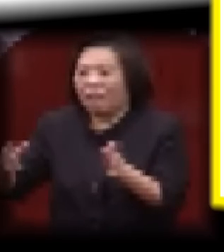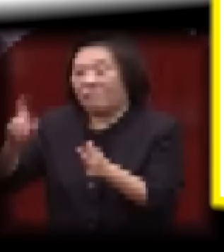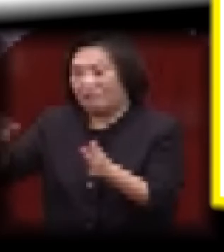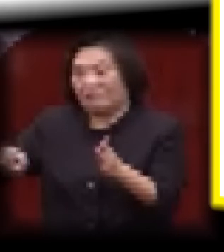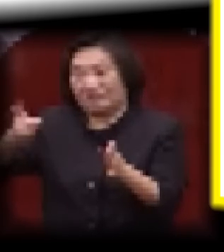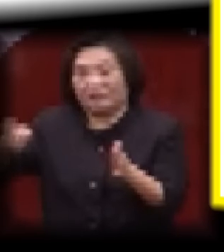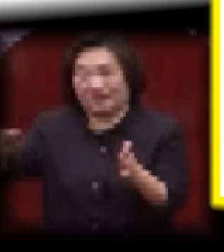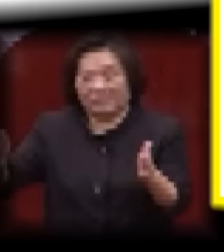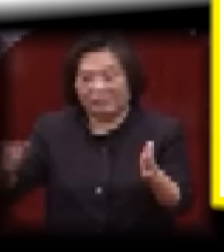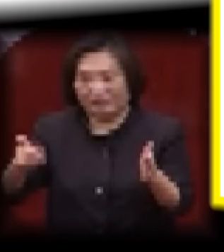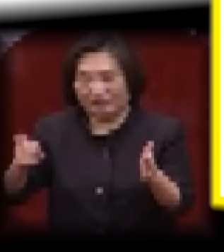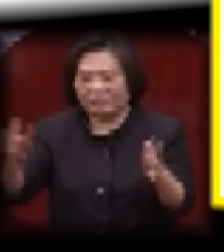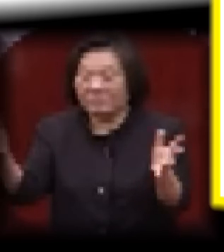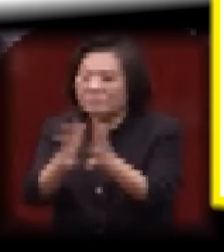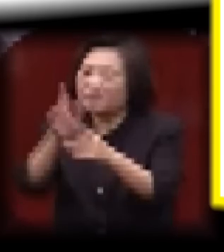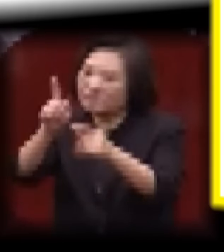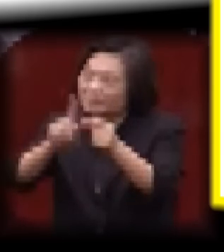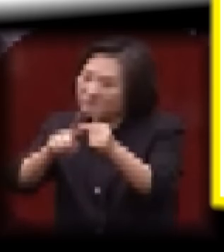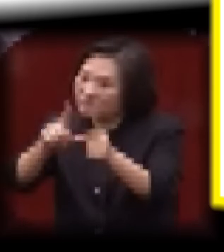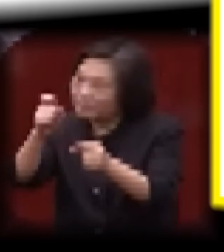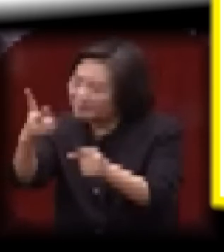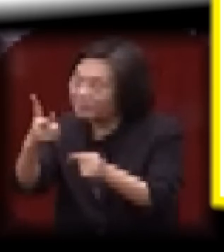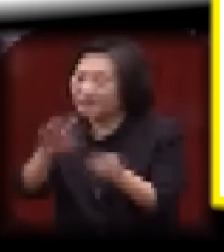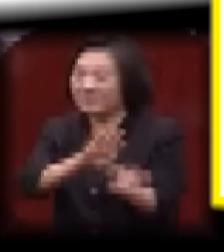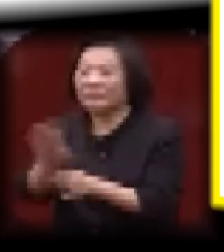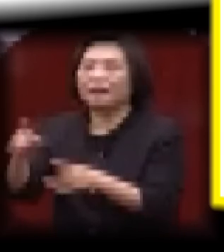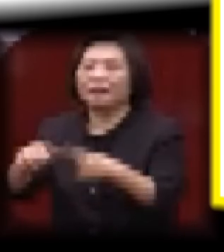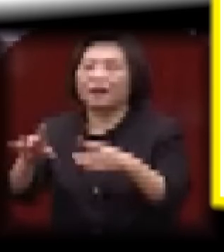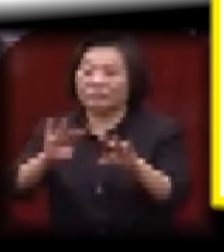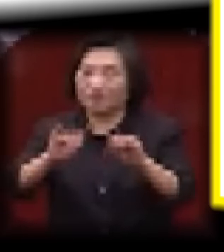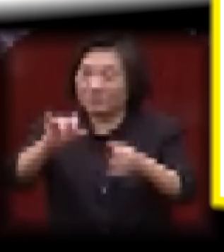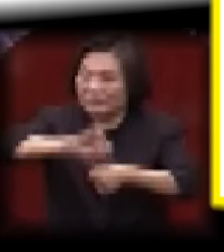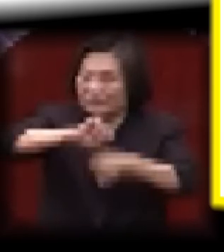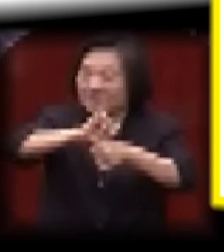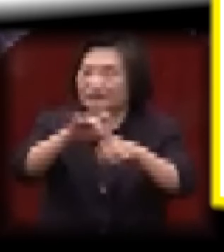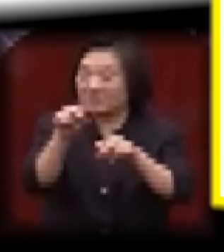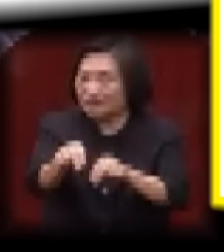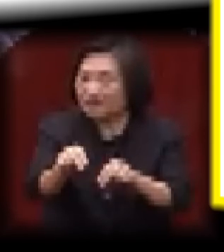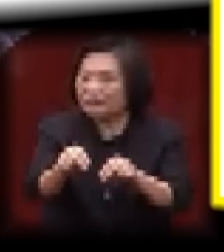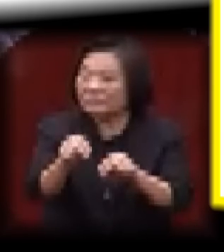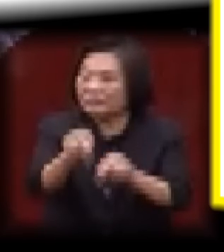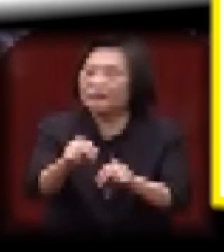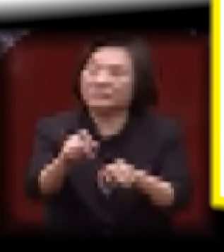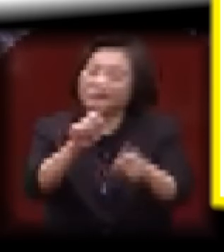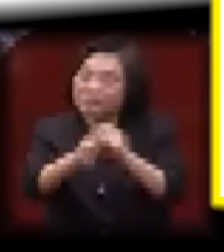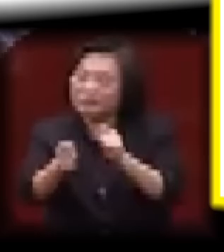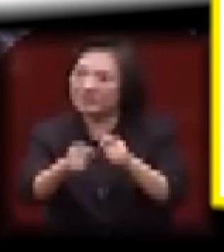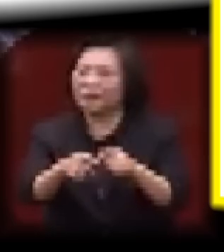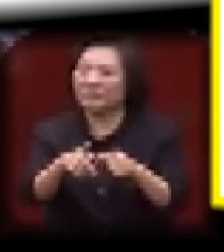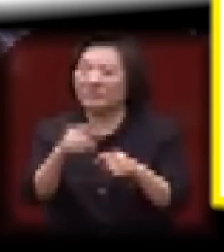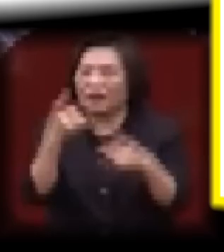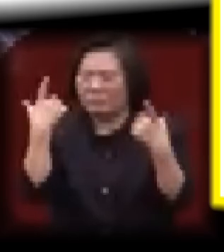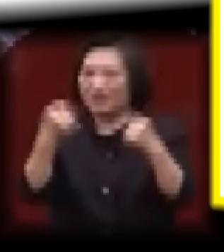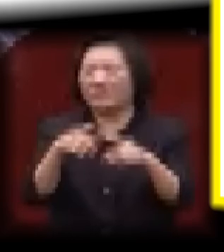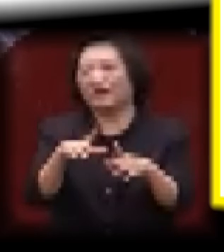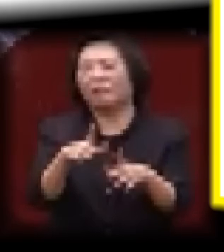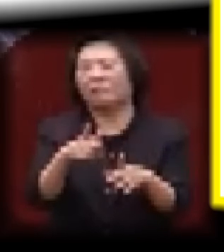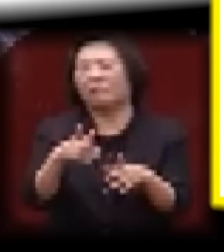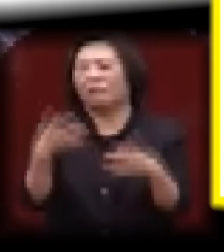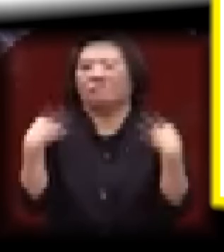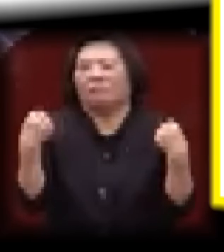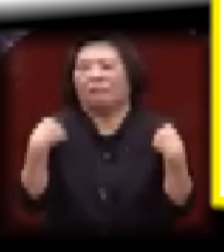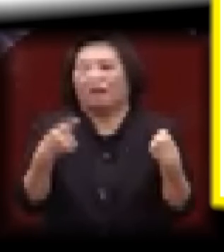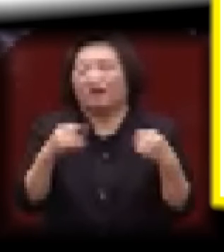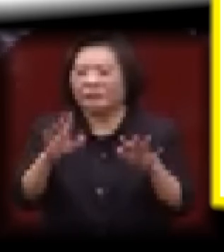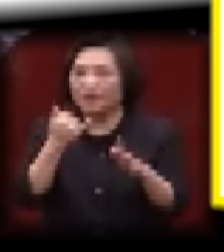增税，你知道，我们要再减征 40% 的。所以这些我们有针对这个税率的这种修